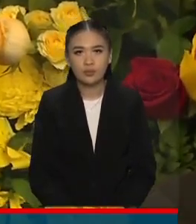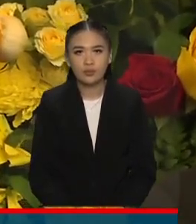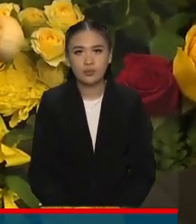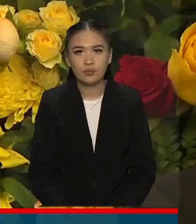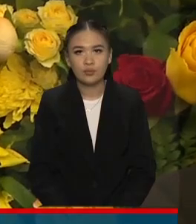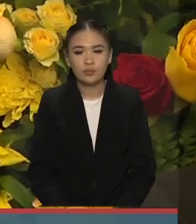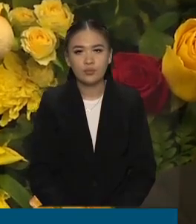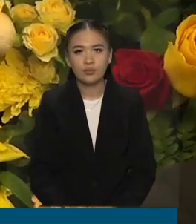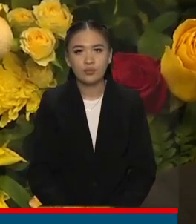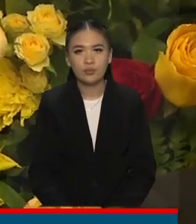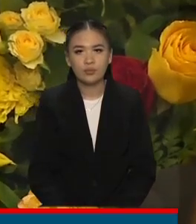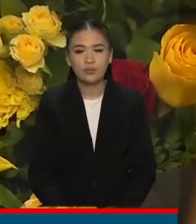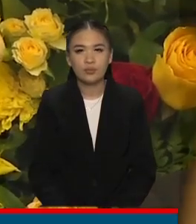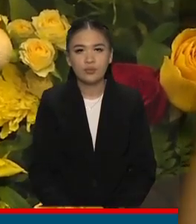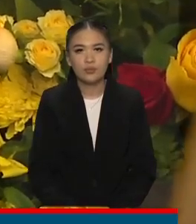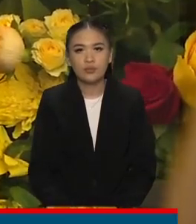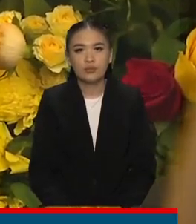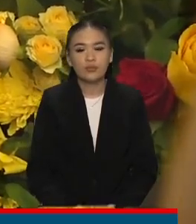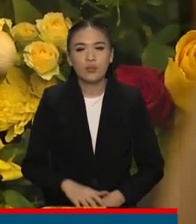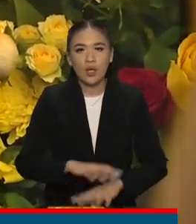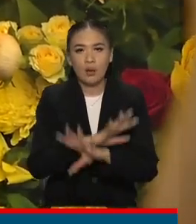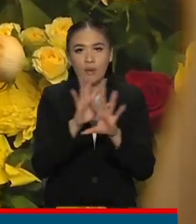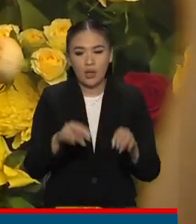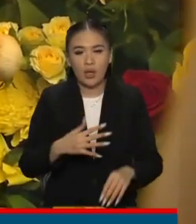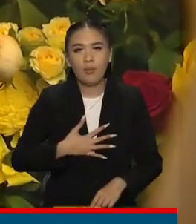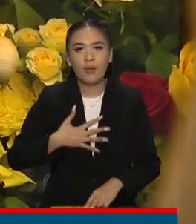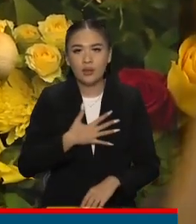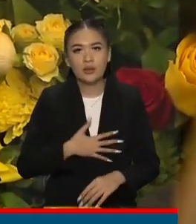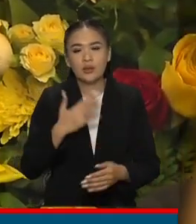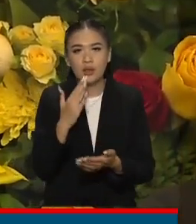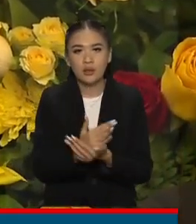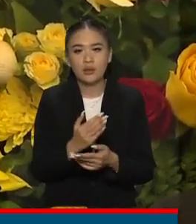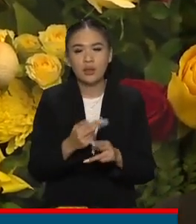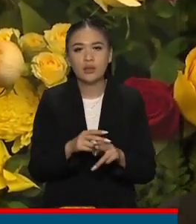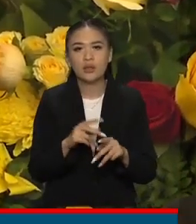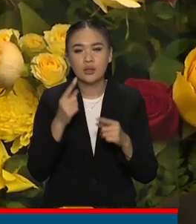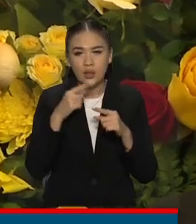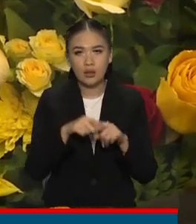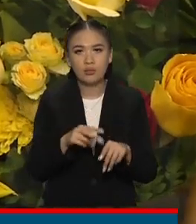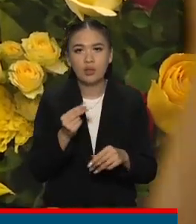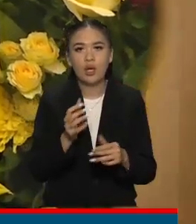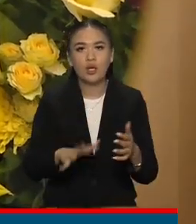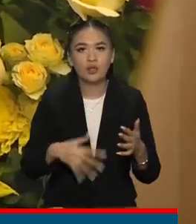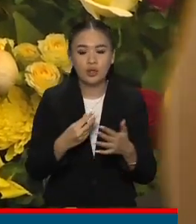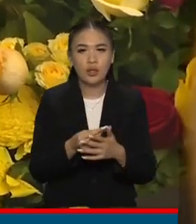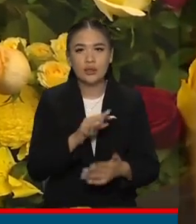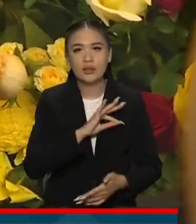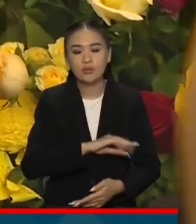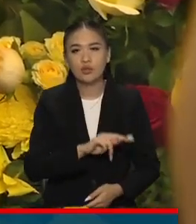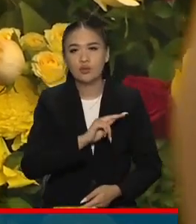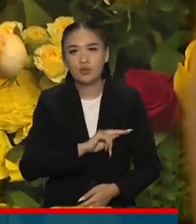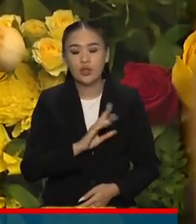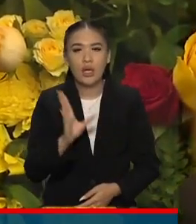Естественно, не могут нас не беспокоить, поэтому. Оның бәрі бізді алаңдатпай қоймайды, сондықтан өндірісті дамытуға ақша құйып, тиімді жұмыс істей алатын